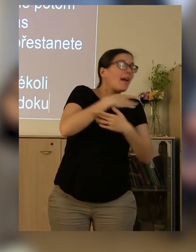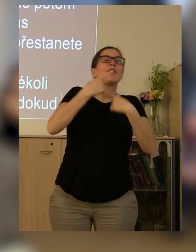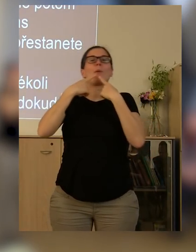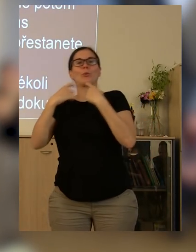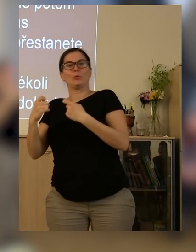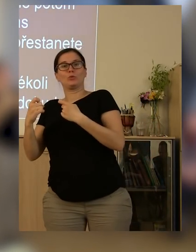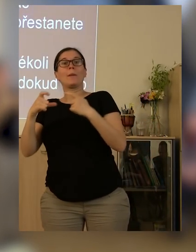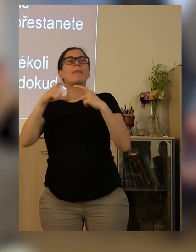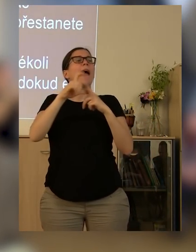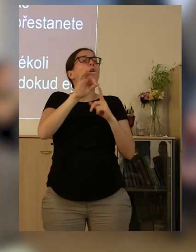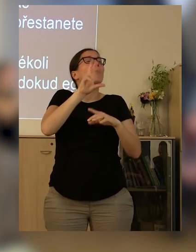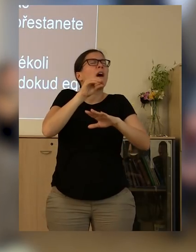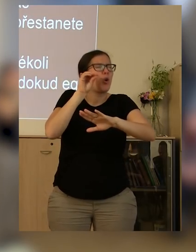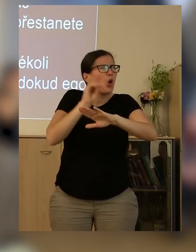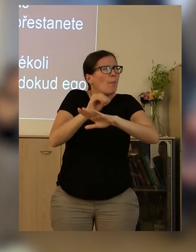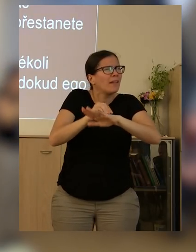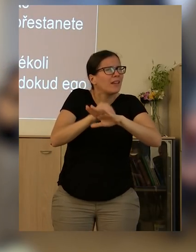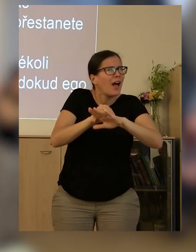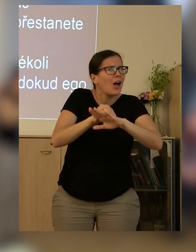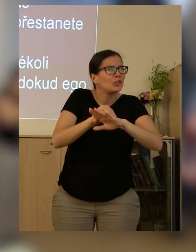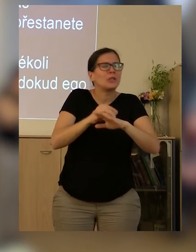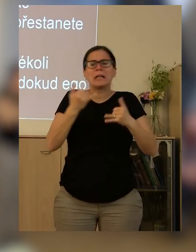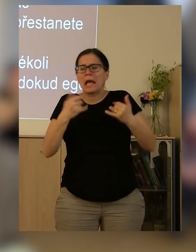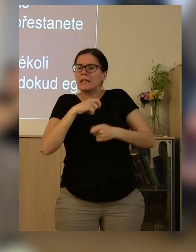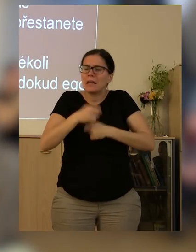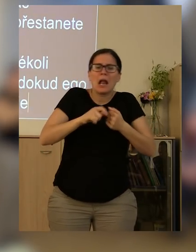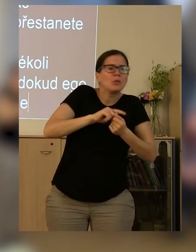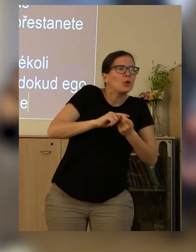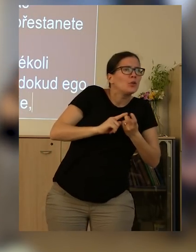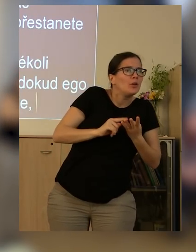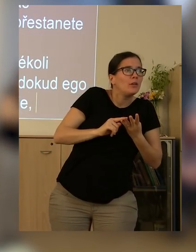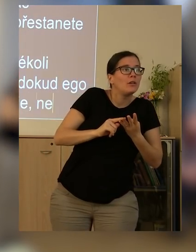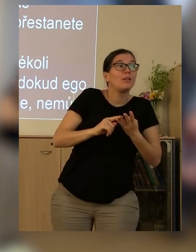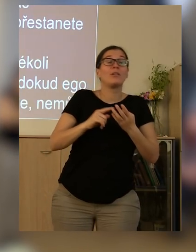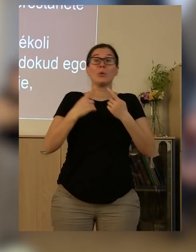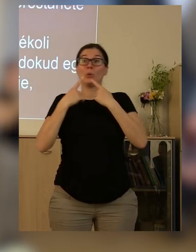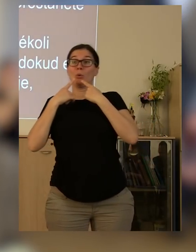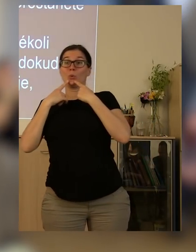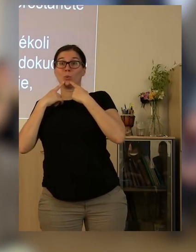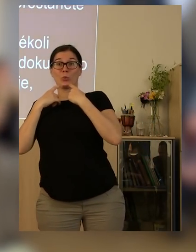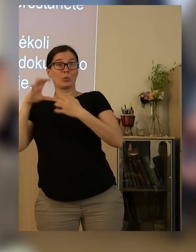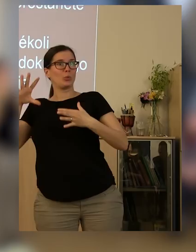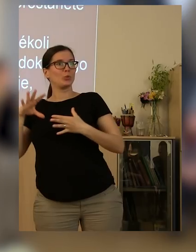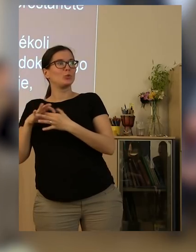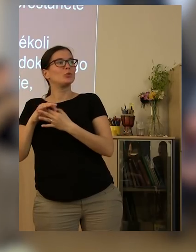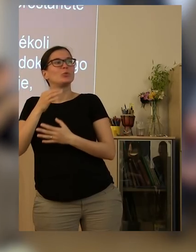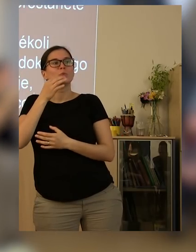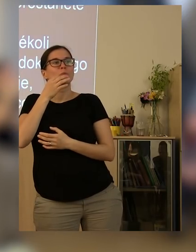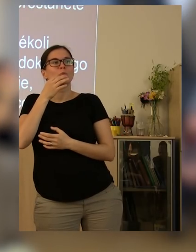ego komentuje to, co se děje, nemůžeme vnímat to, co se